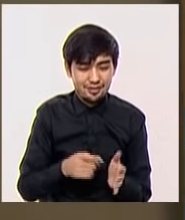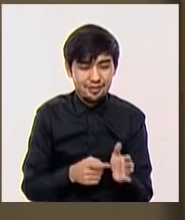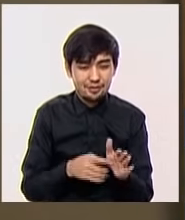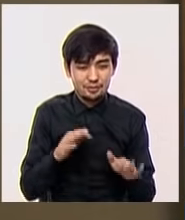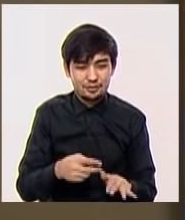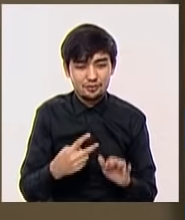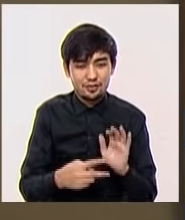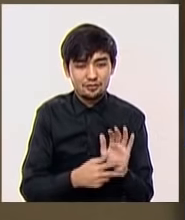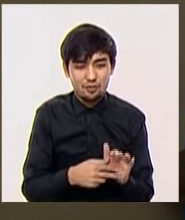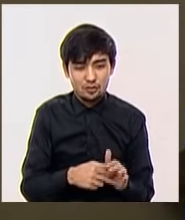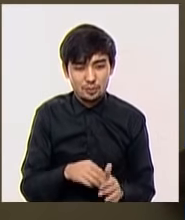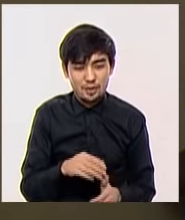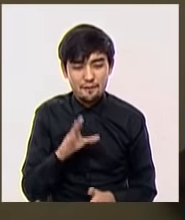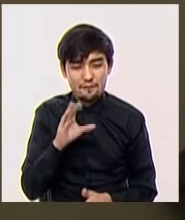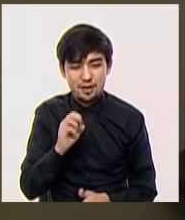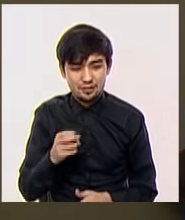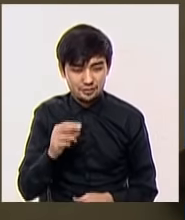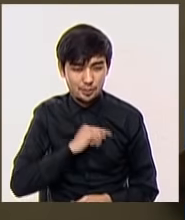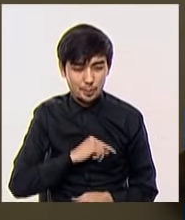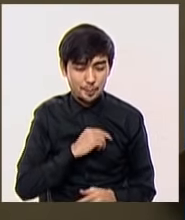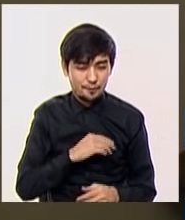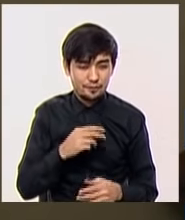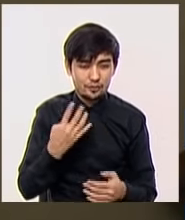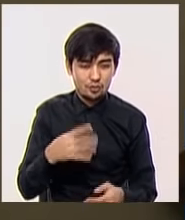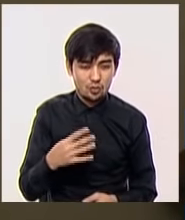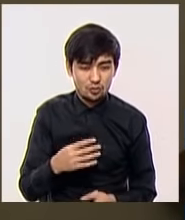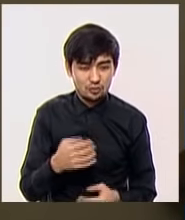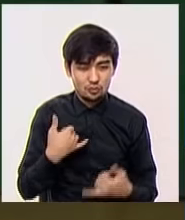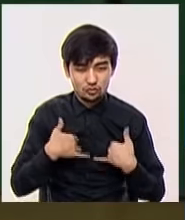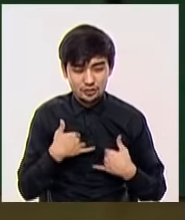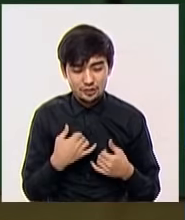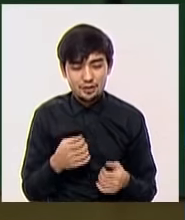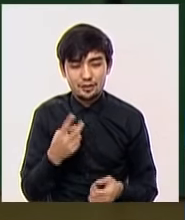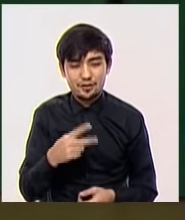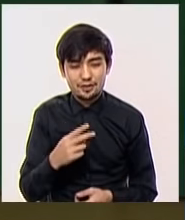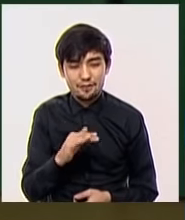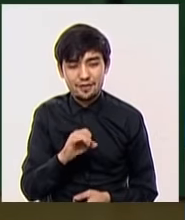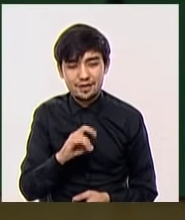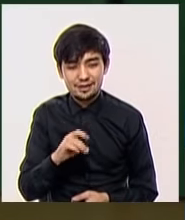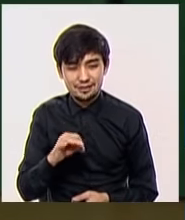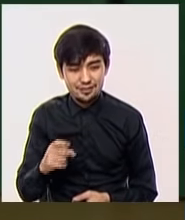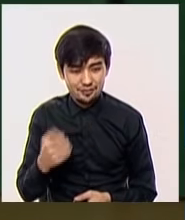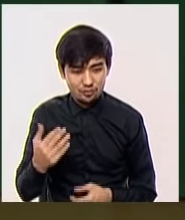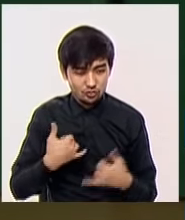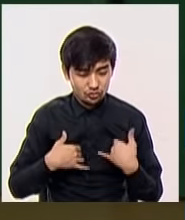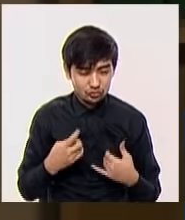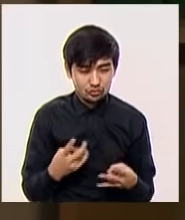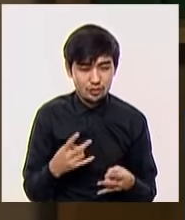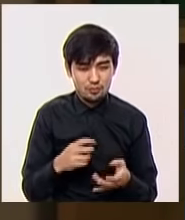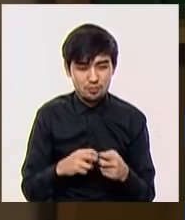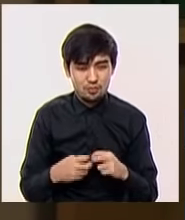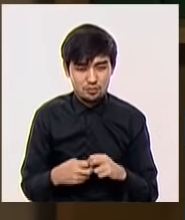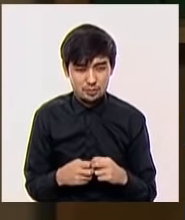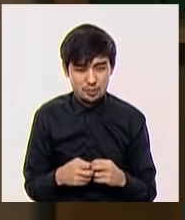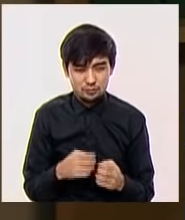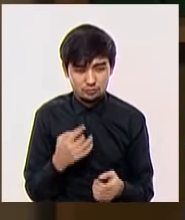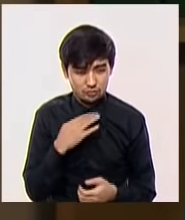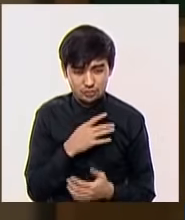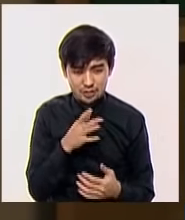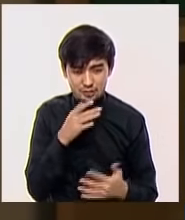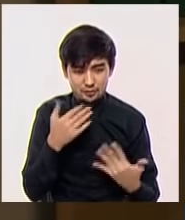28 вакансий математиков 40 учителей младших классов 20 физиков проблема дефицита стоит уже несколько лет последние годы